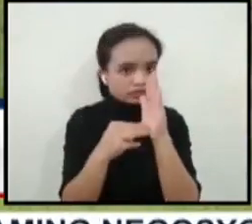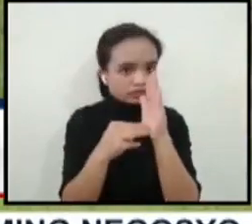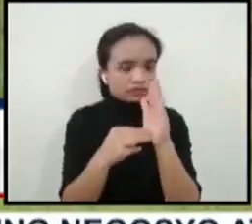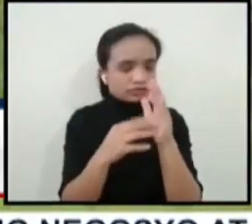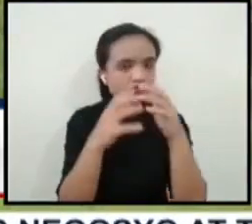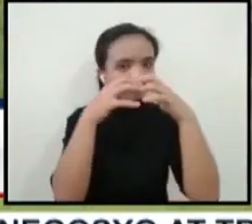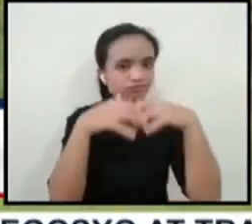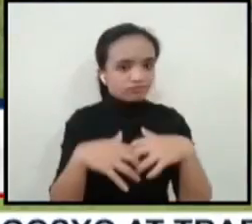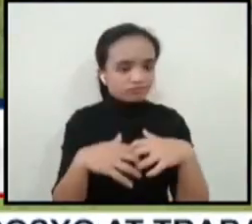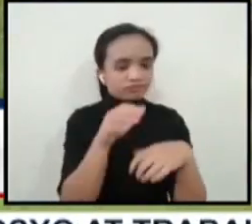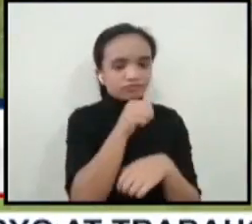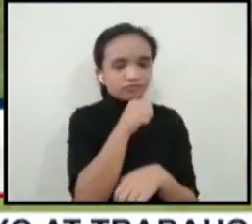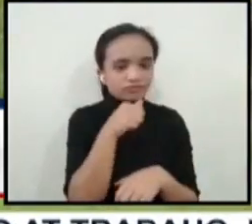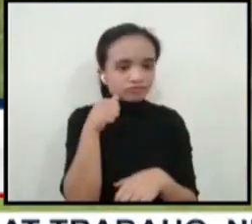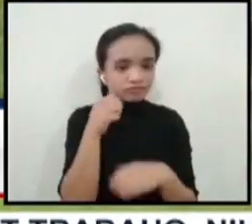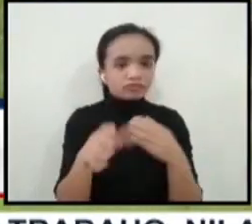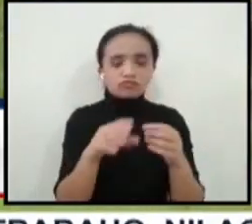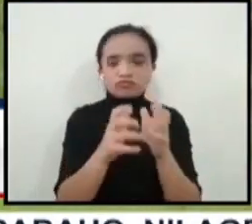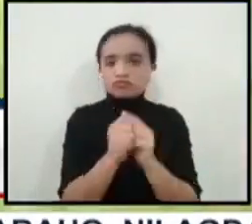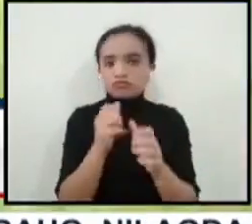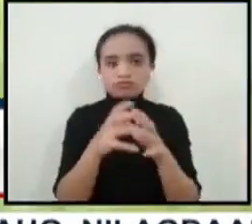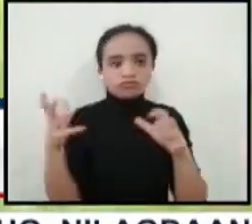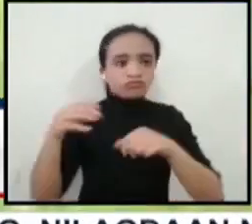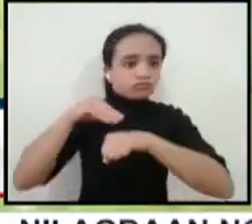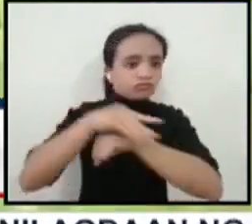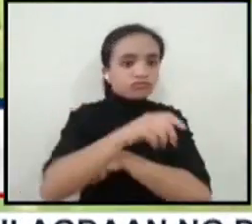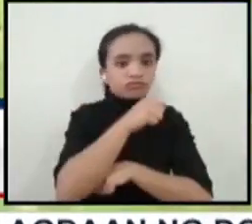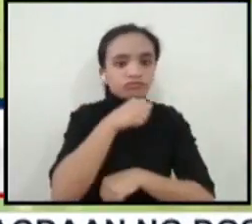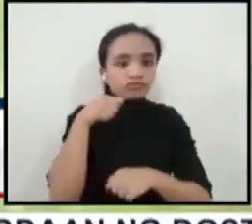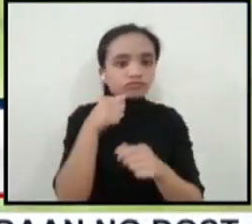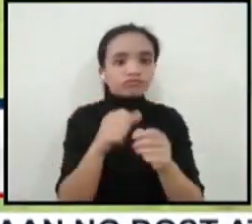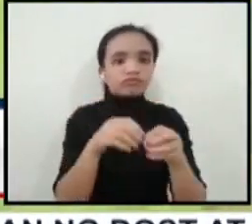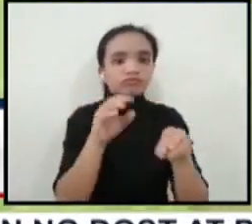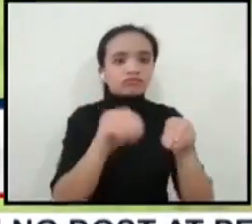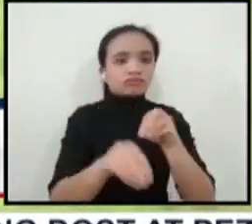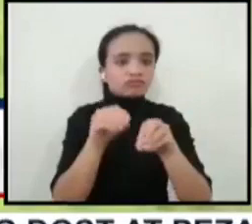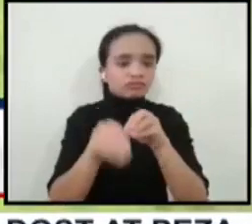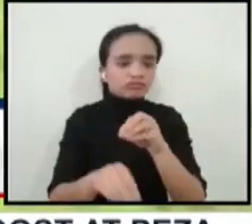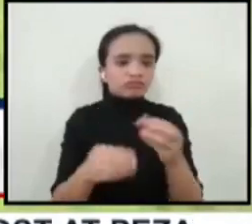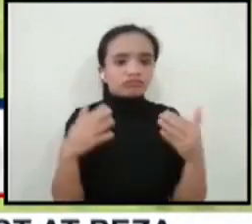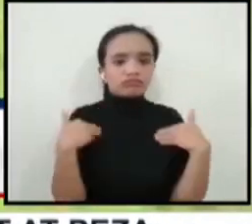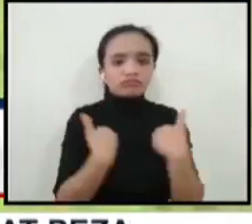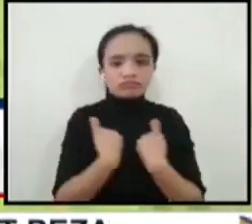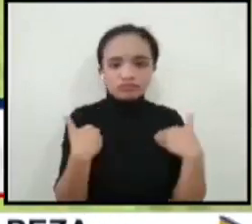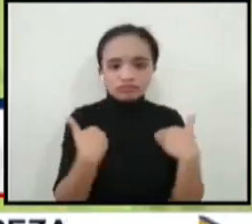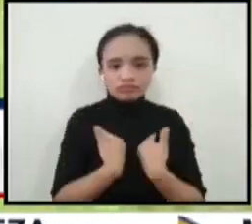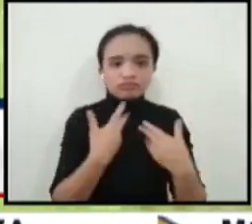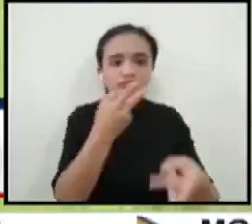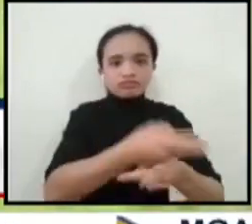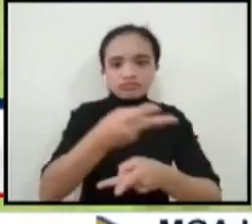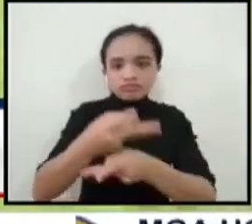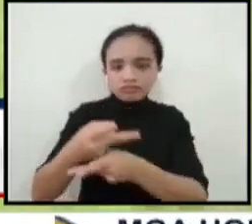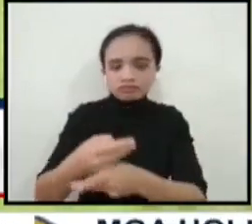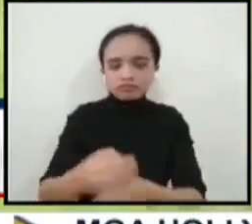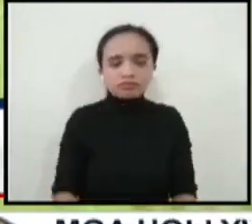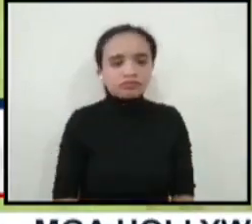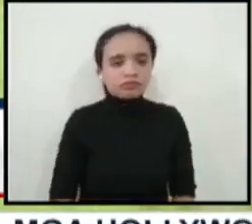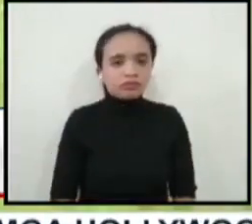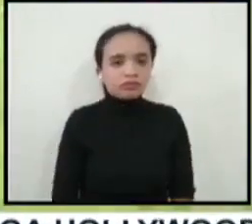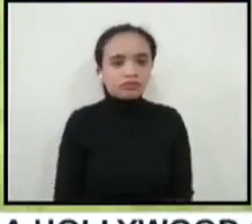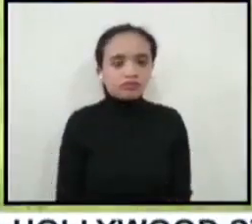Pinakamalaking naapektuhan ang agricultural crops, livestock at poultry. Para sa morning show ng bayan,